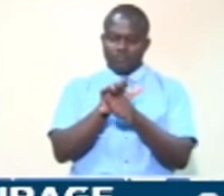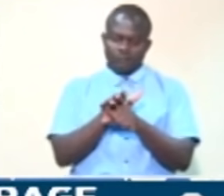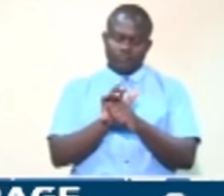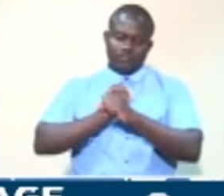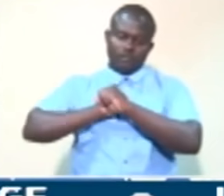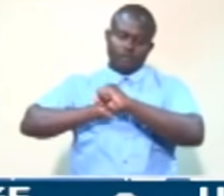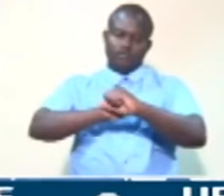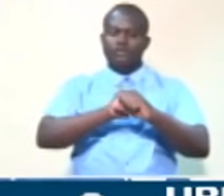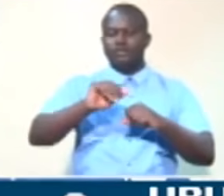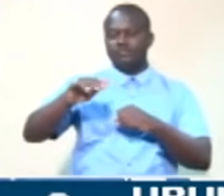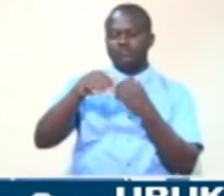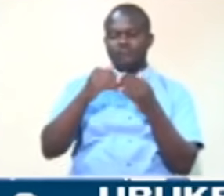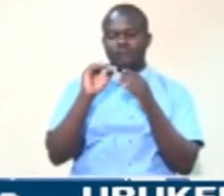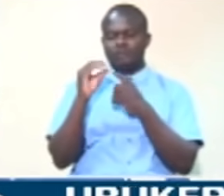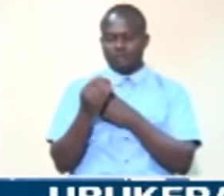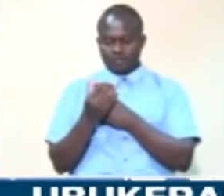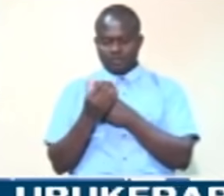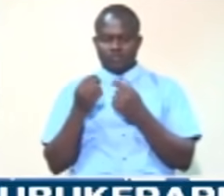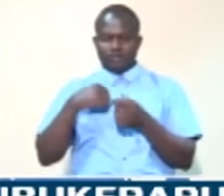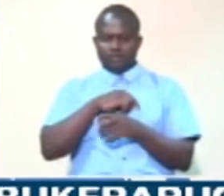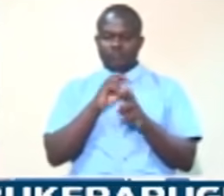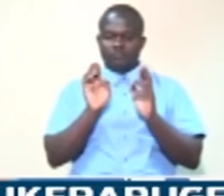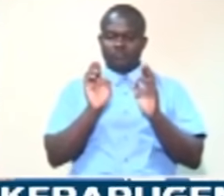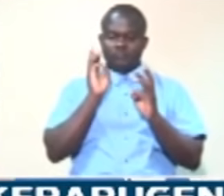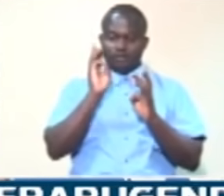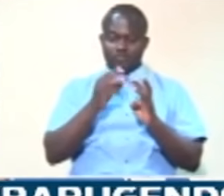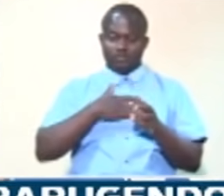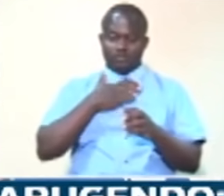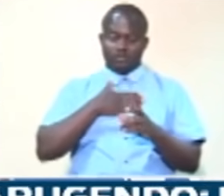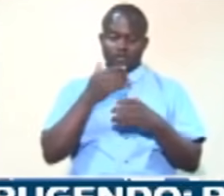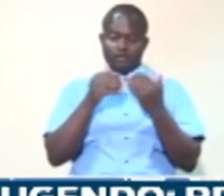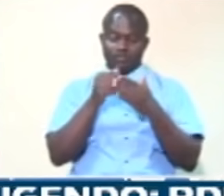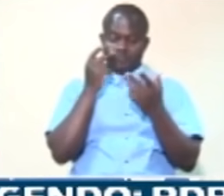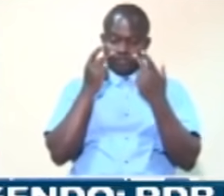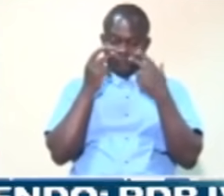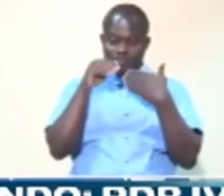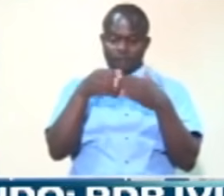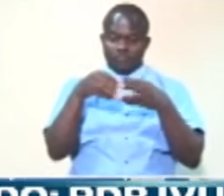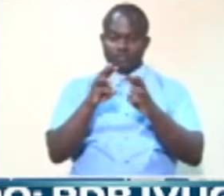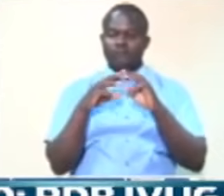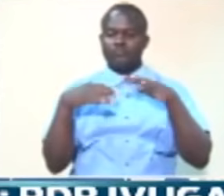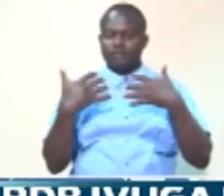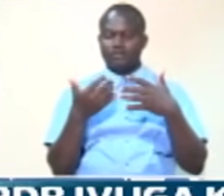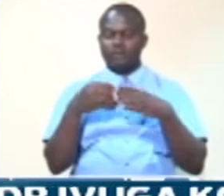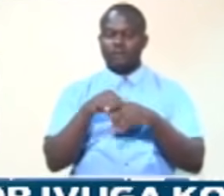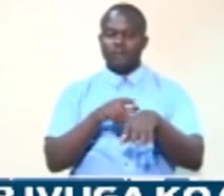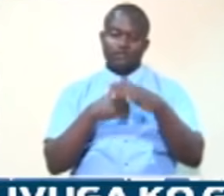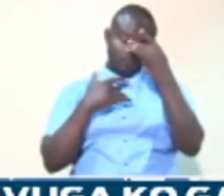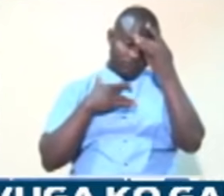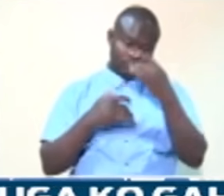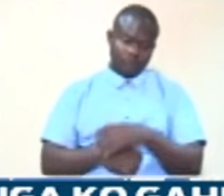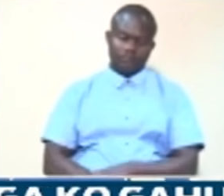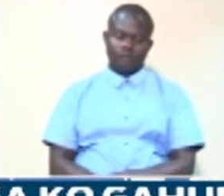ibinyabuzima by'agasozi ndetse n'umuco. Nizeye ko nzishimira cyane ibyo nzabona. N'uburyo bihagaze muri iki gihe cy'icyorezo. And I expect